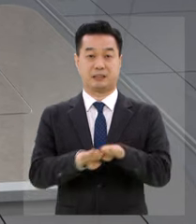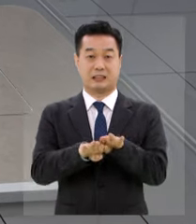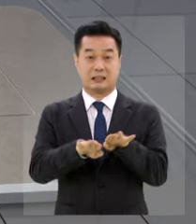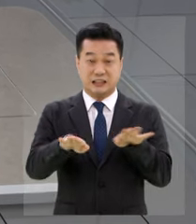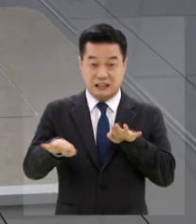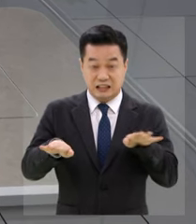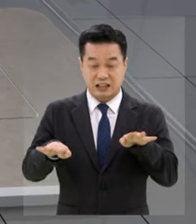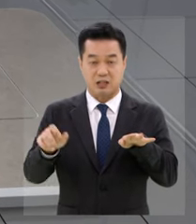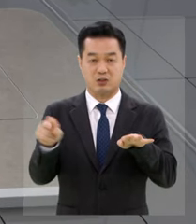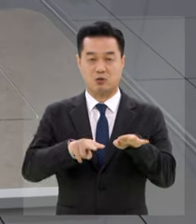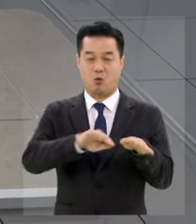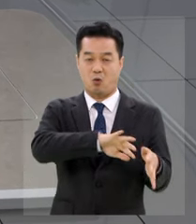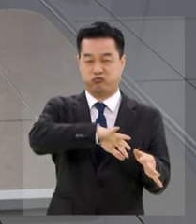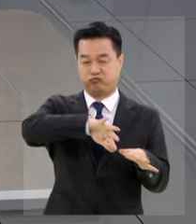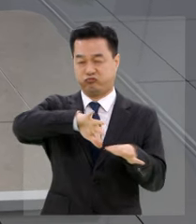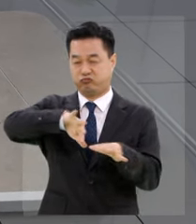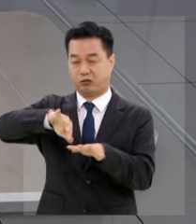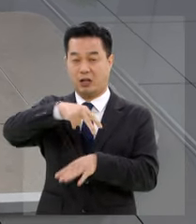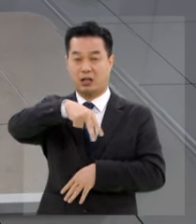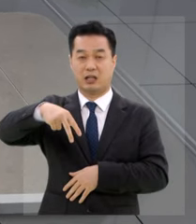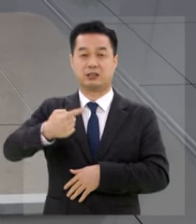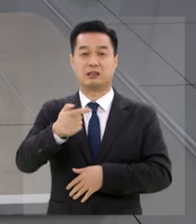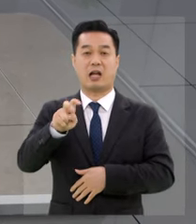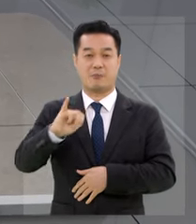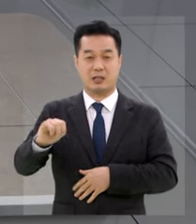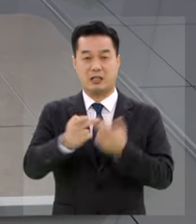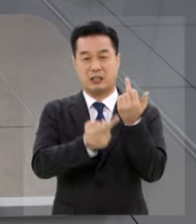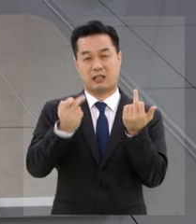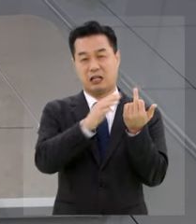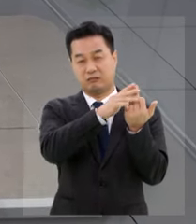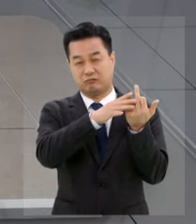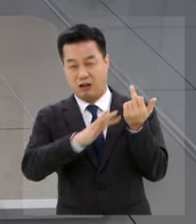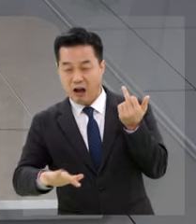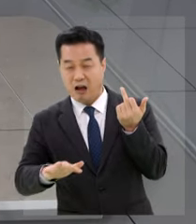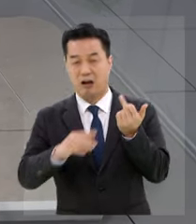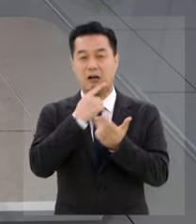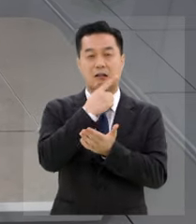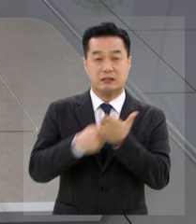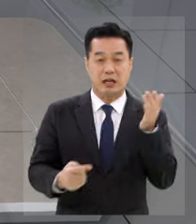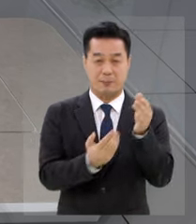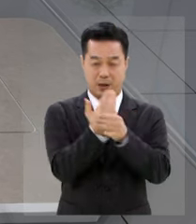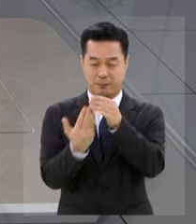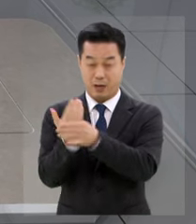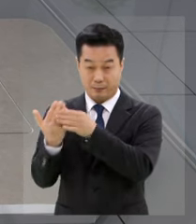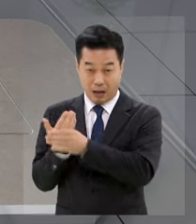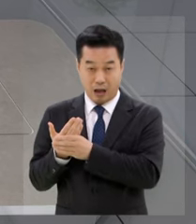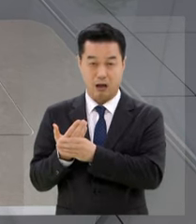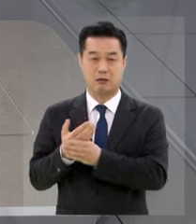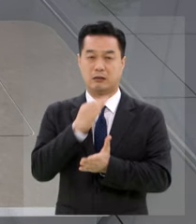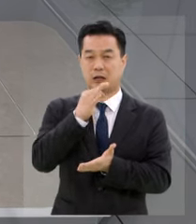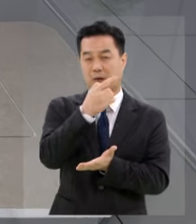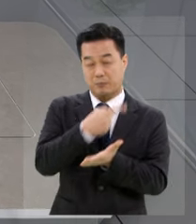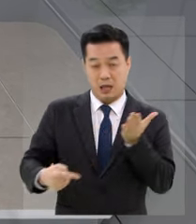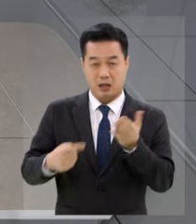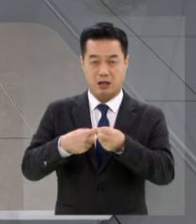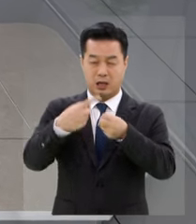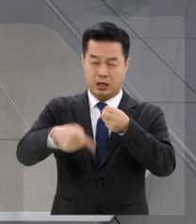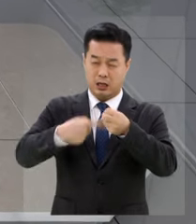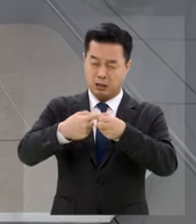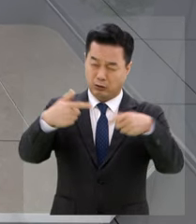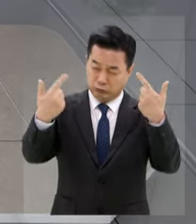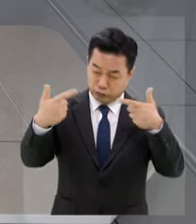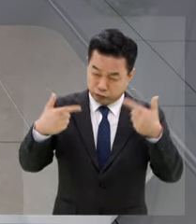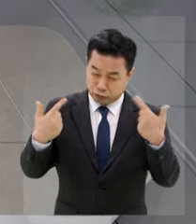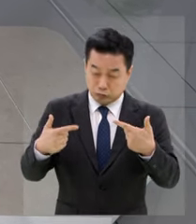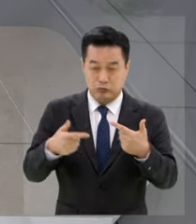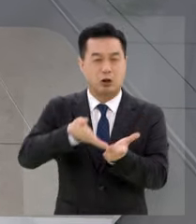쓰나미 산사태 등의 재난으로 로 인한 임명과 재산피해 소식은 1년 내내 뉴스의 한 자리를